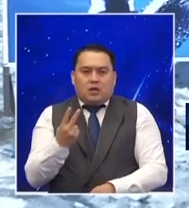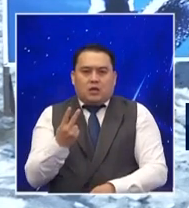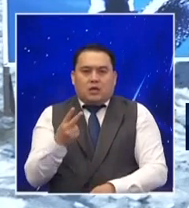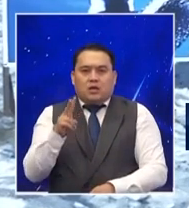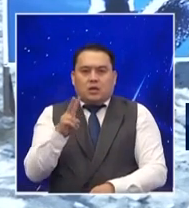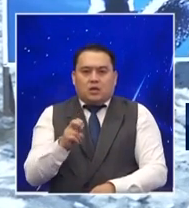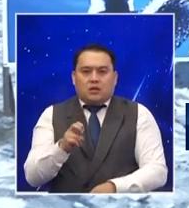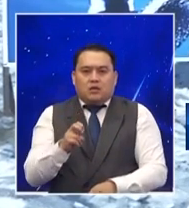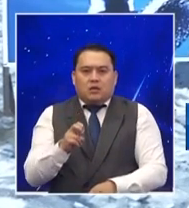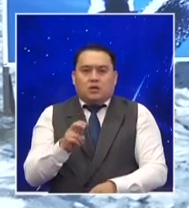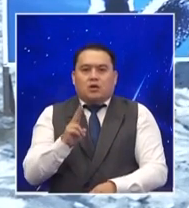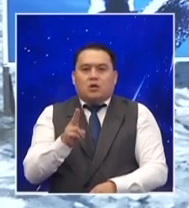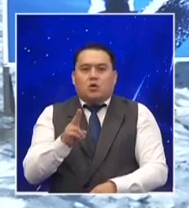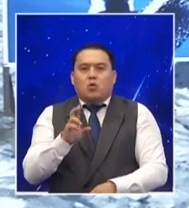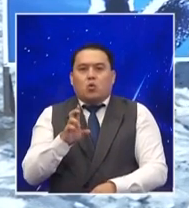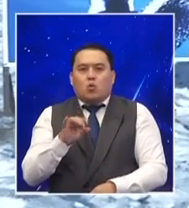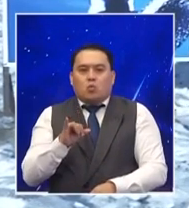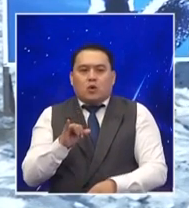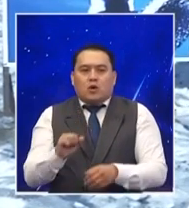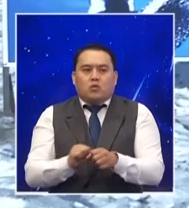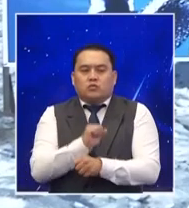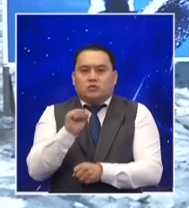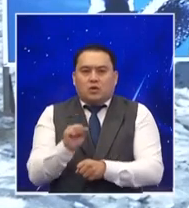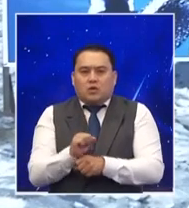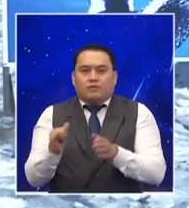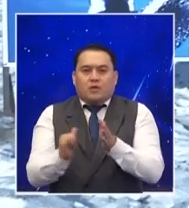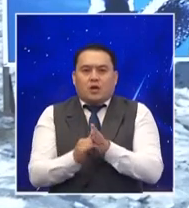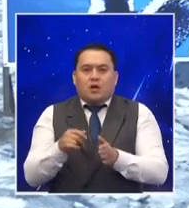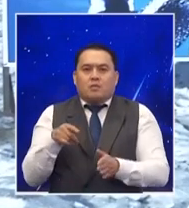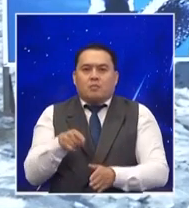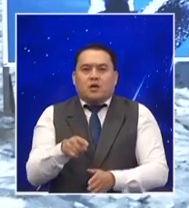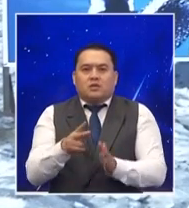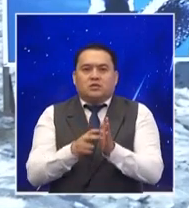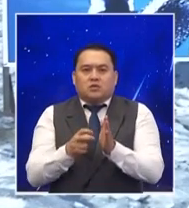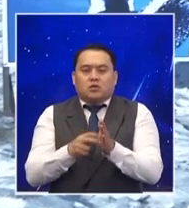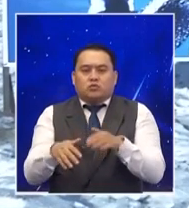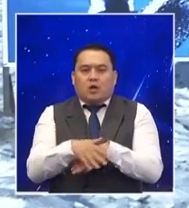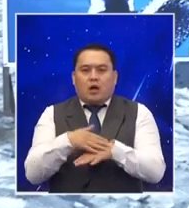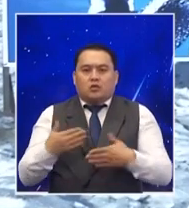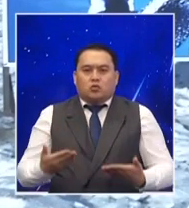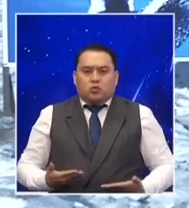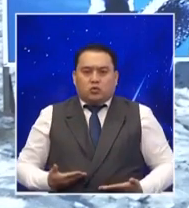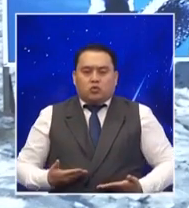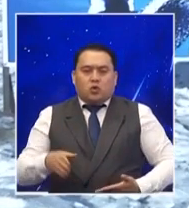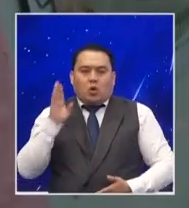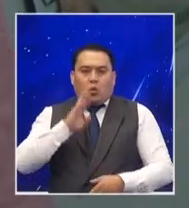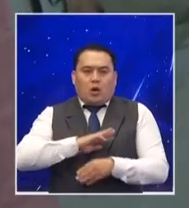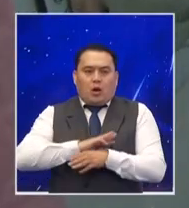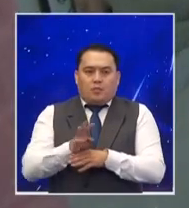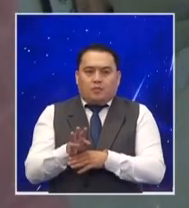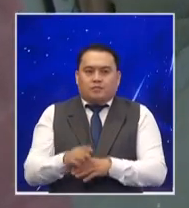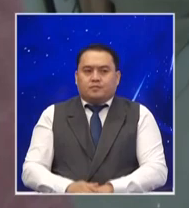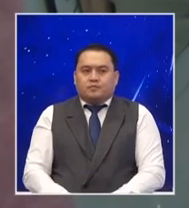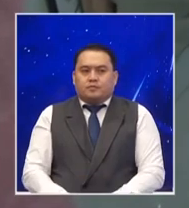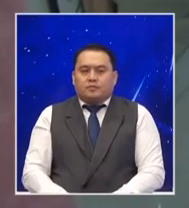200 күптен 400 күпқа резервуар қойылды. 1800-ден астам халық тұрады. Су толық қамтып отыр. Ауыл